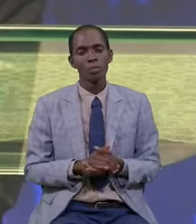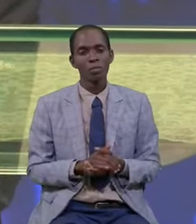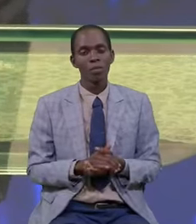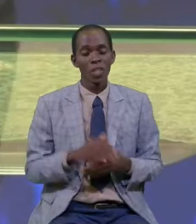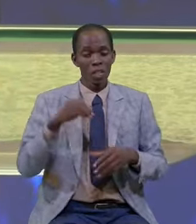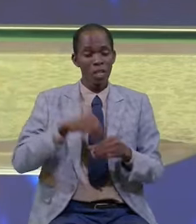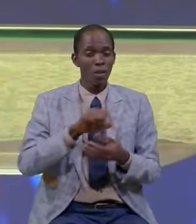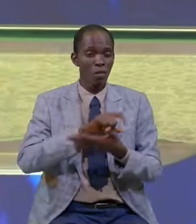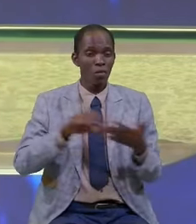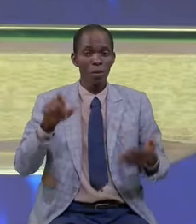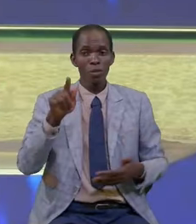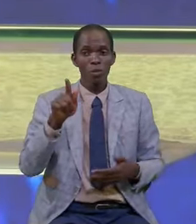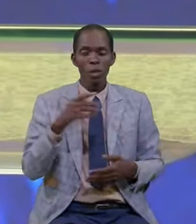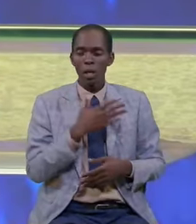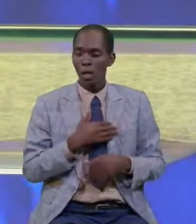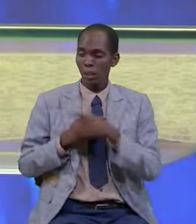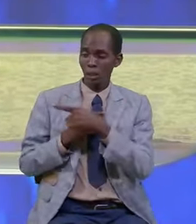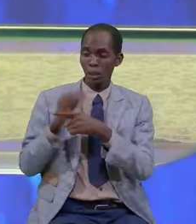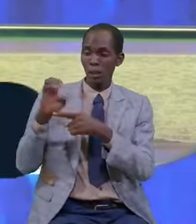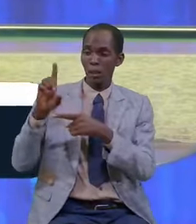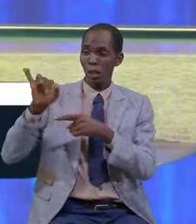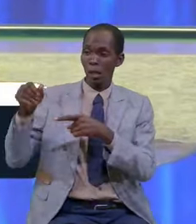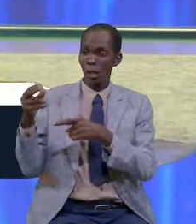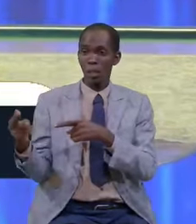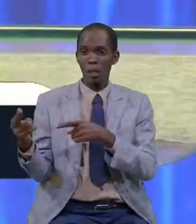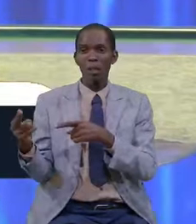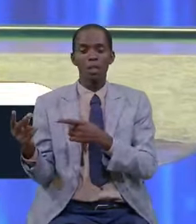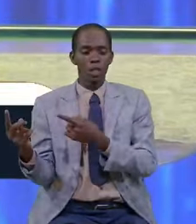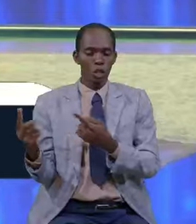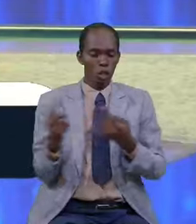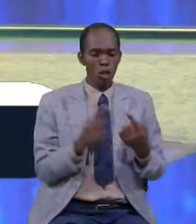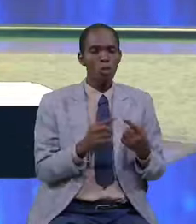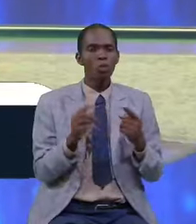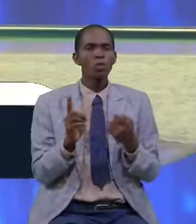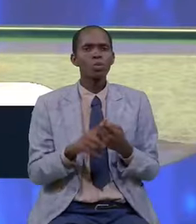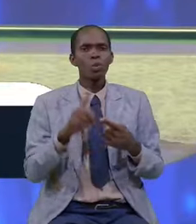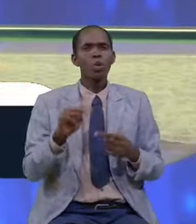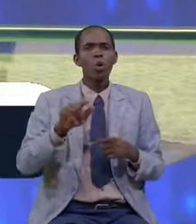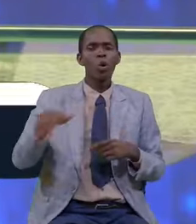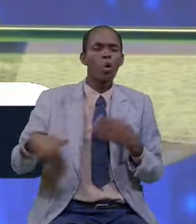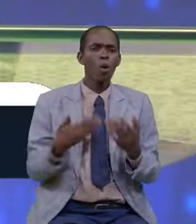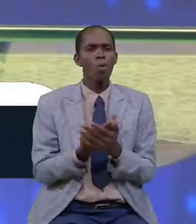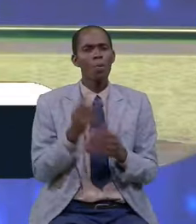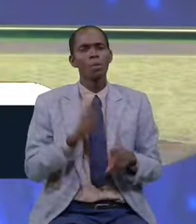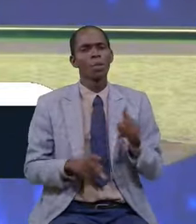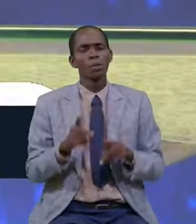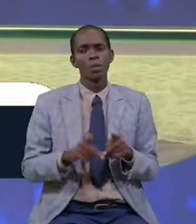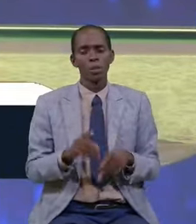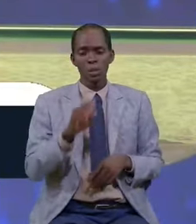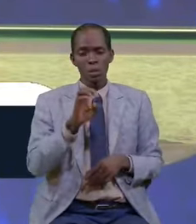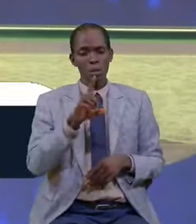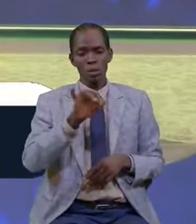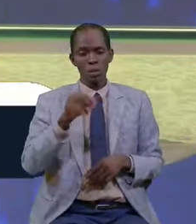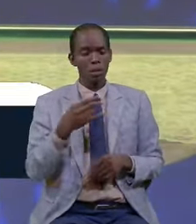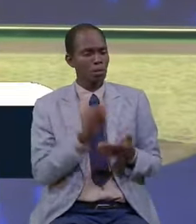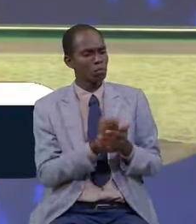dit, alors Élie s'approcha de tout le peuple. C'est ce qui est arrivé. Élie a dit, faut pas dire ça. C'est toi